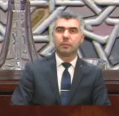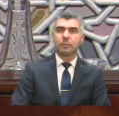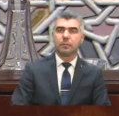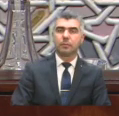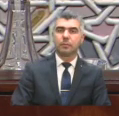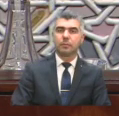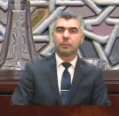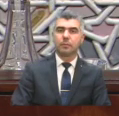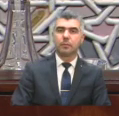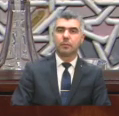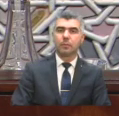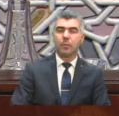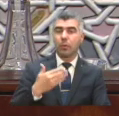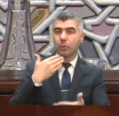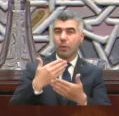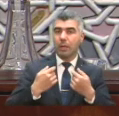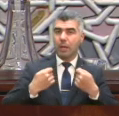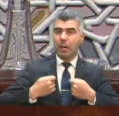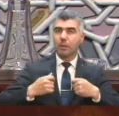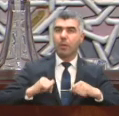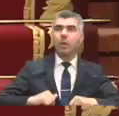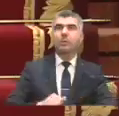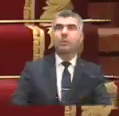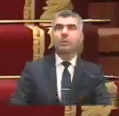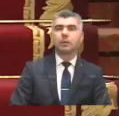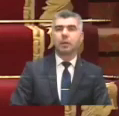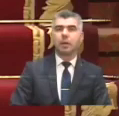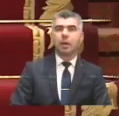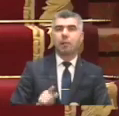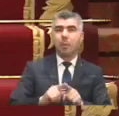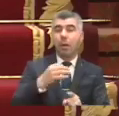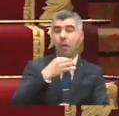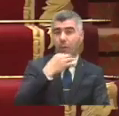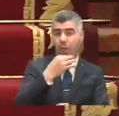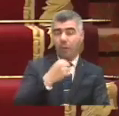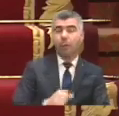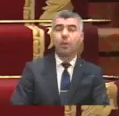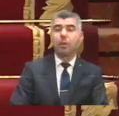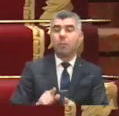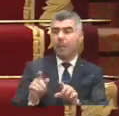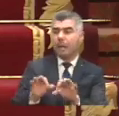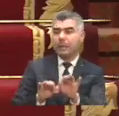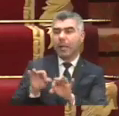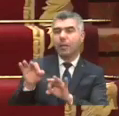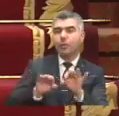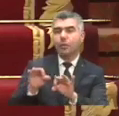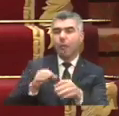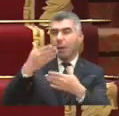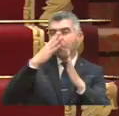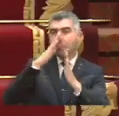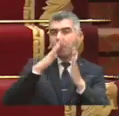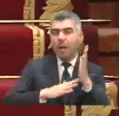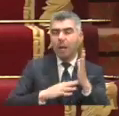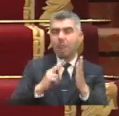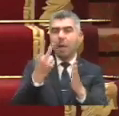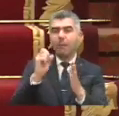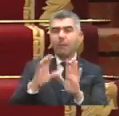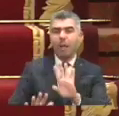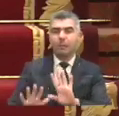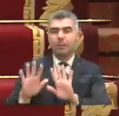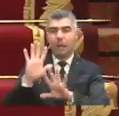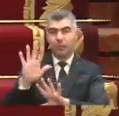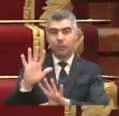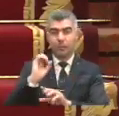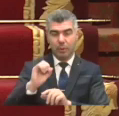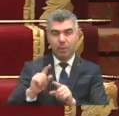شكرا السيدة الرئيسة. السيدة الوزيرة، خلينا نقول لكم هذيك الاستراتيجية الوطنية لمحاربة الفساد 2015 اليوم ما